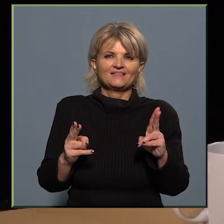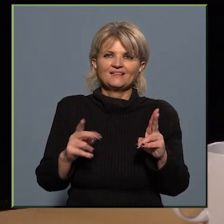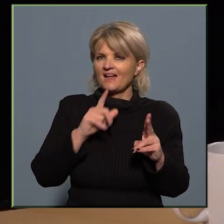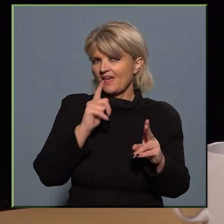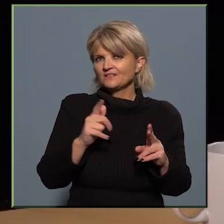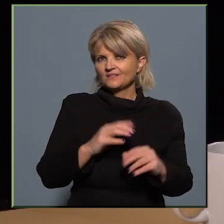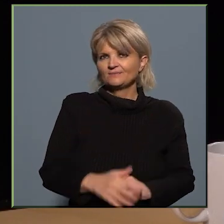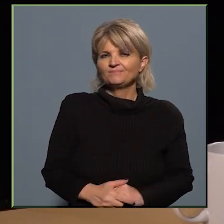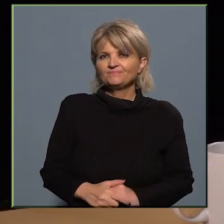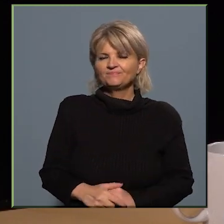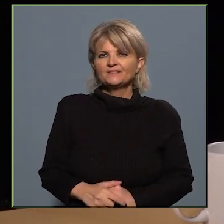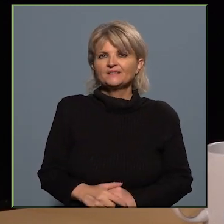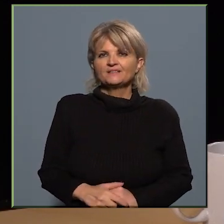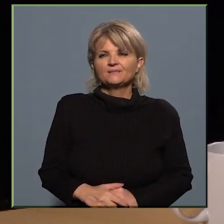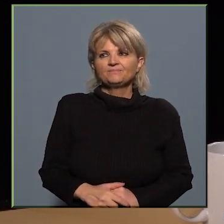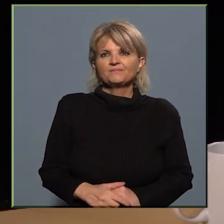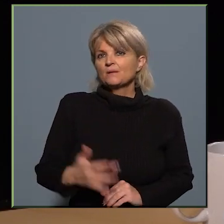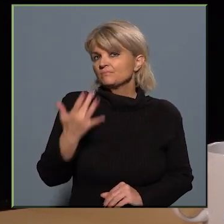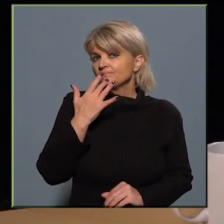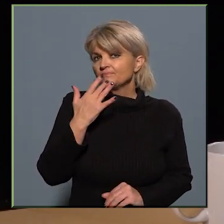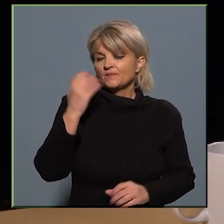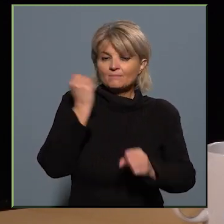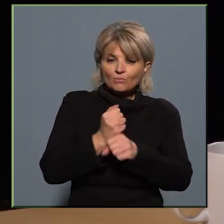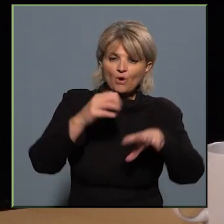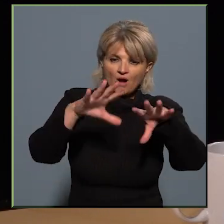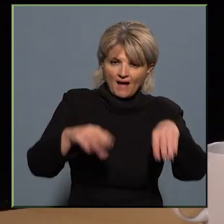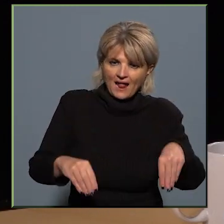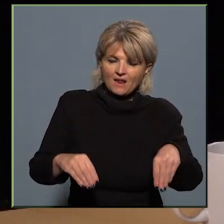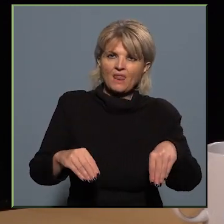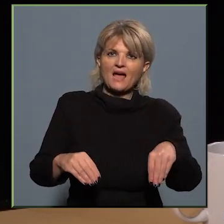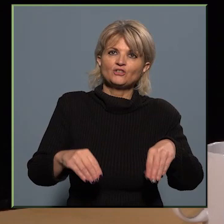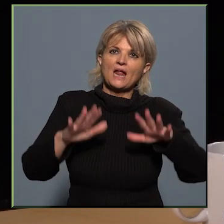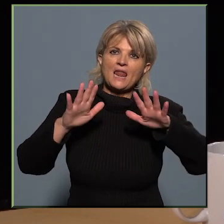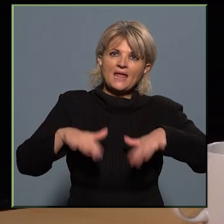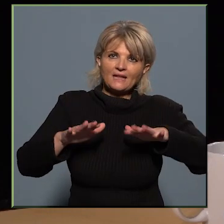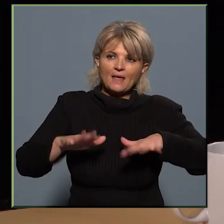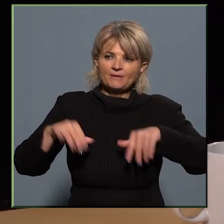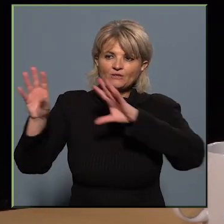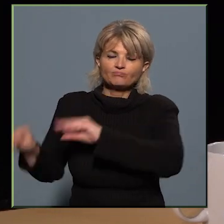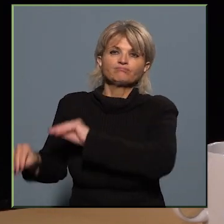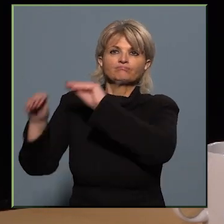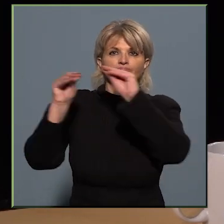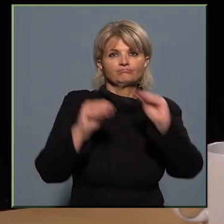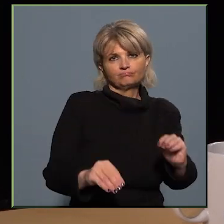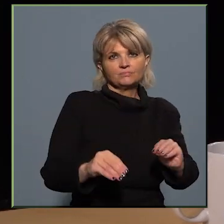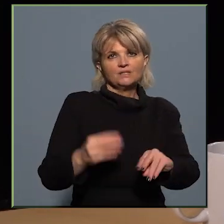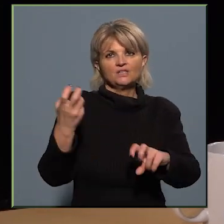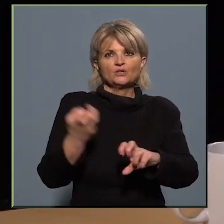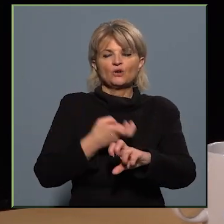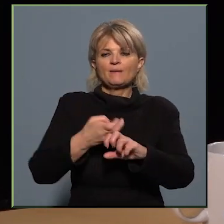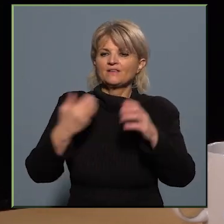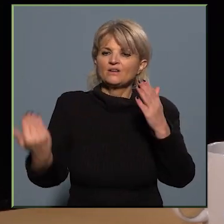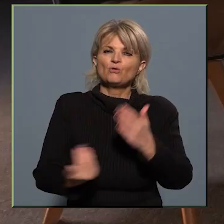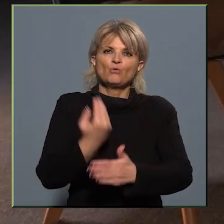sok minden felé, akár a munkavállalás, akár letelepedés felé, tehát Kőbányának ismét